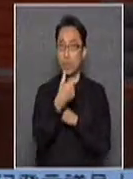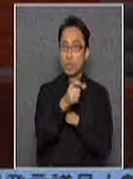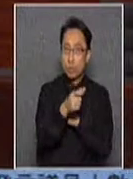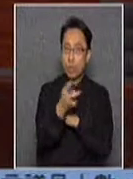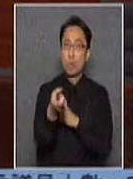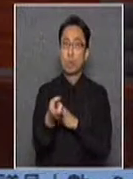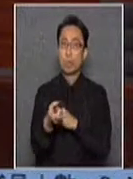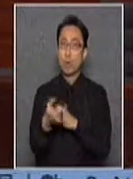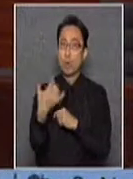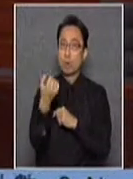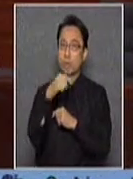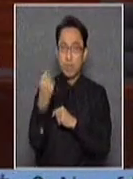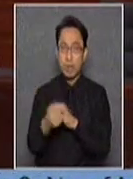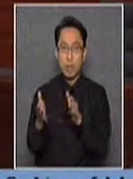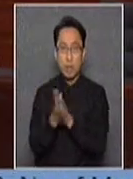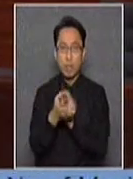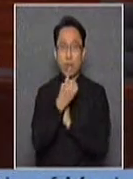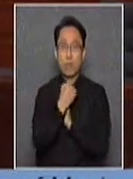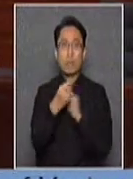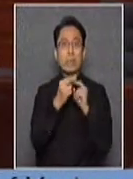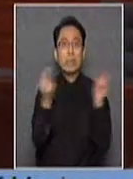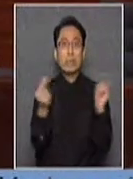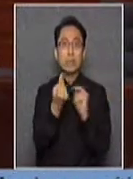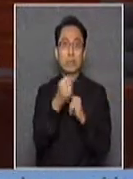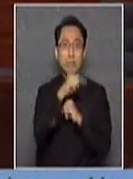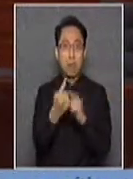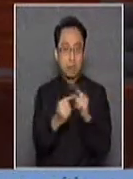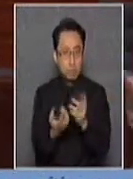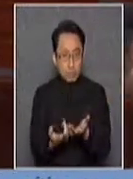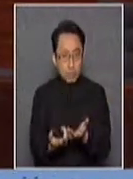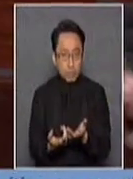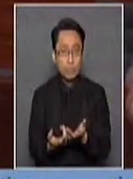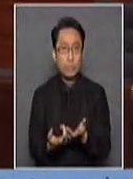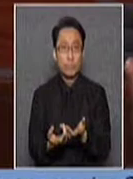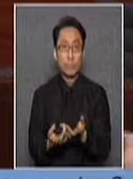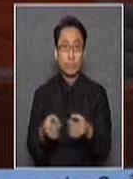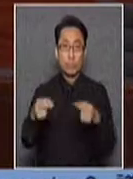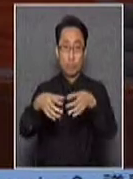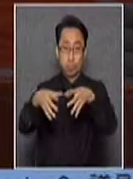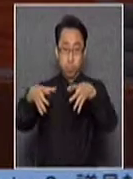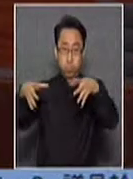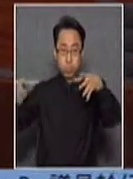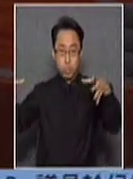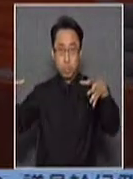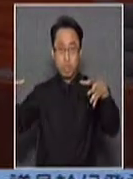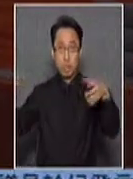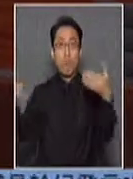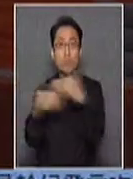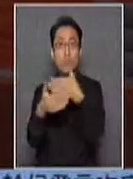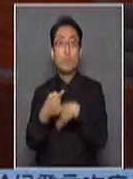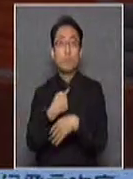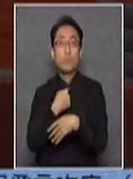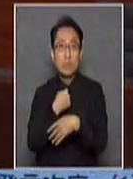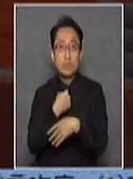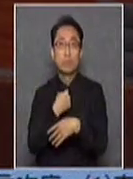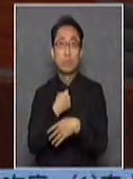成60萬人，洪水橋將來發展20萬人。你嗰個嘅已經係集體運輸嘅需求，而唔係